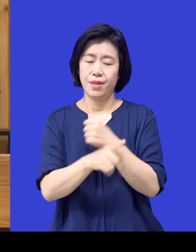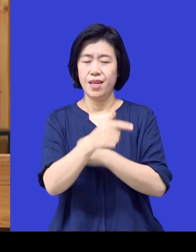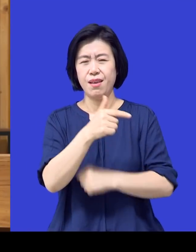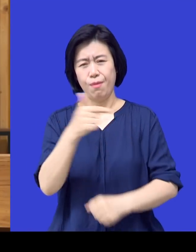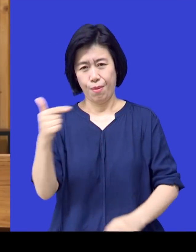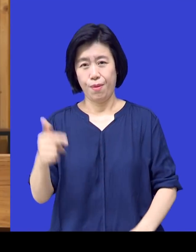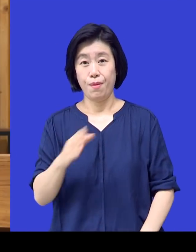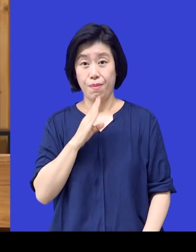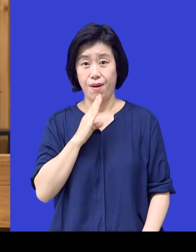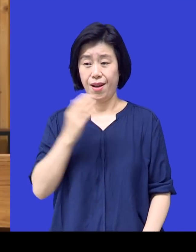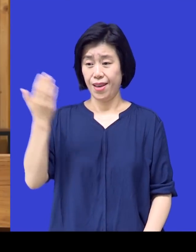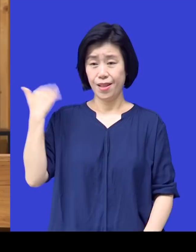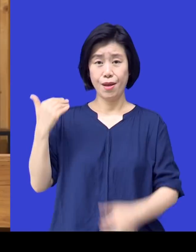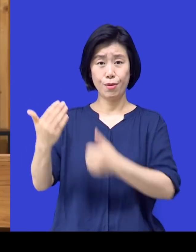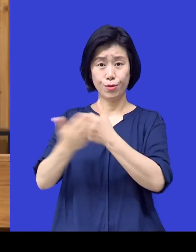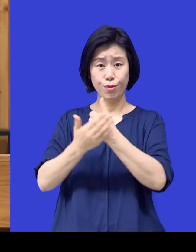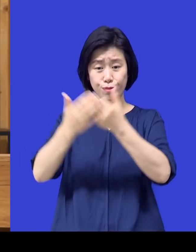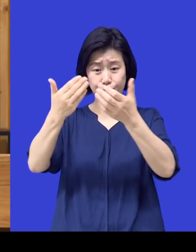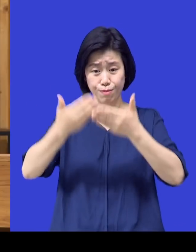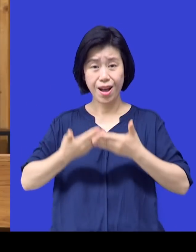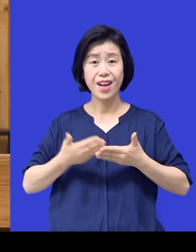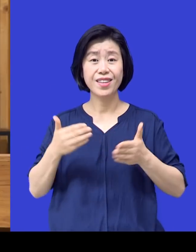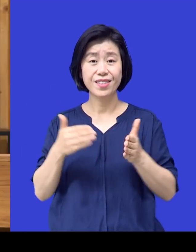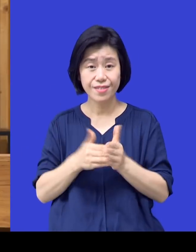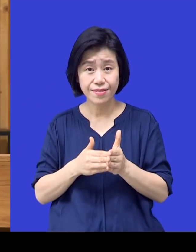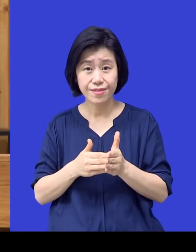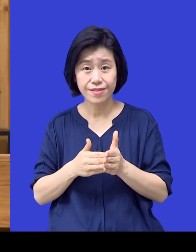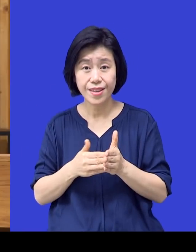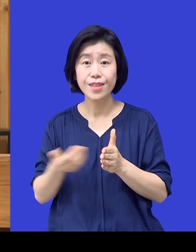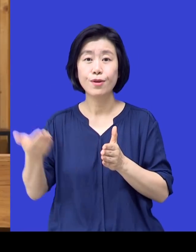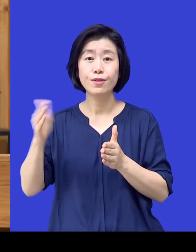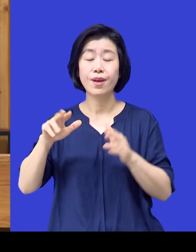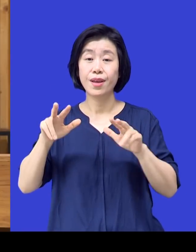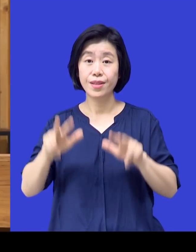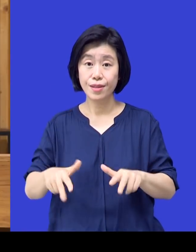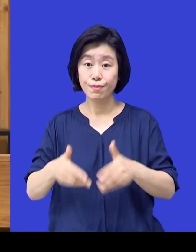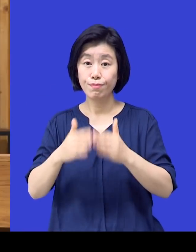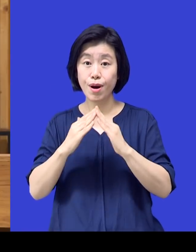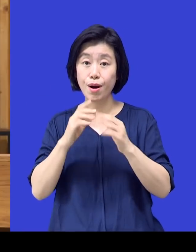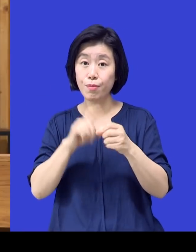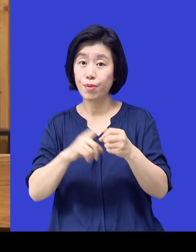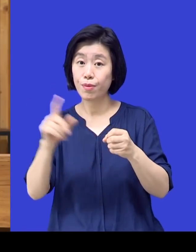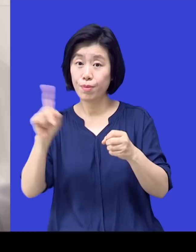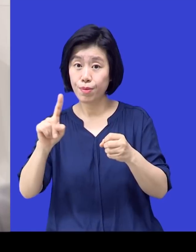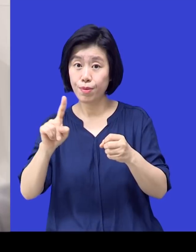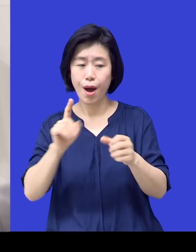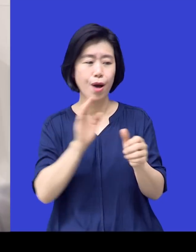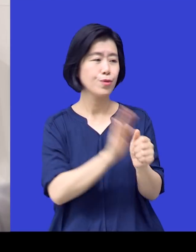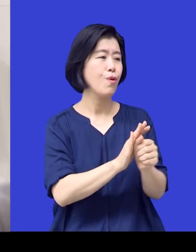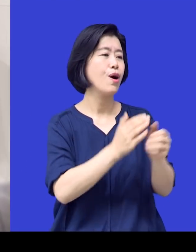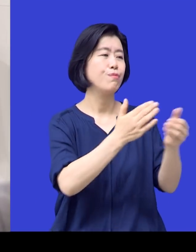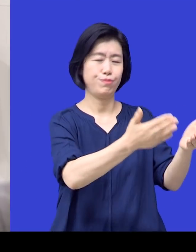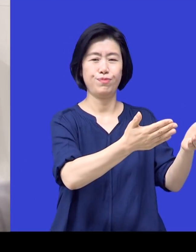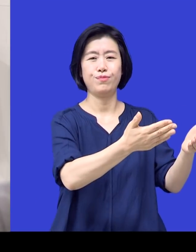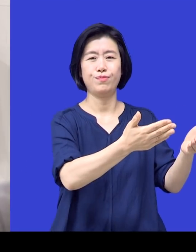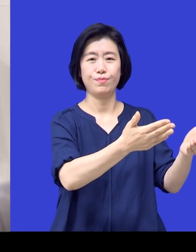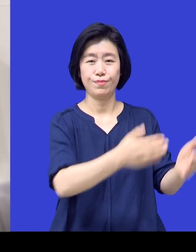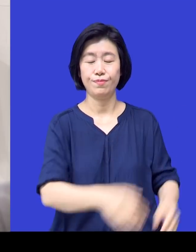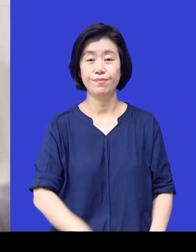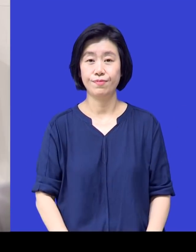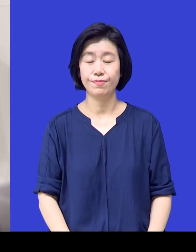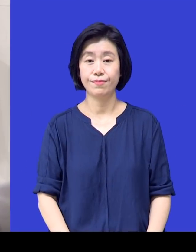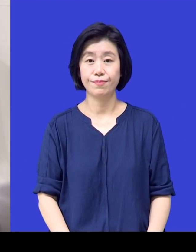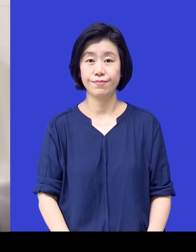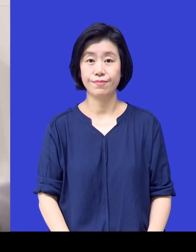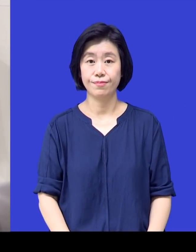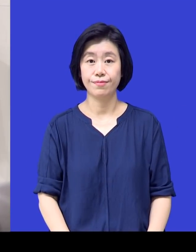철수를 했다가 이젠 후원국이 되기 위해서 한국에 들어왔다는 것이 이게 정말 역사적인 일이잖아요. 그러니까 이 컴패션의